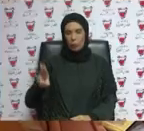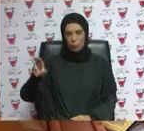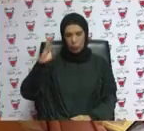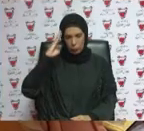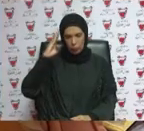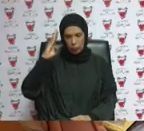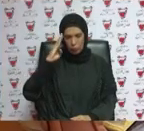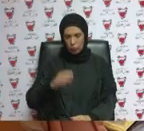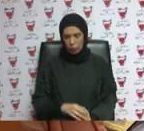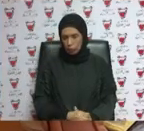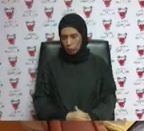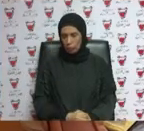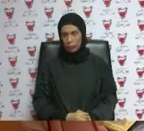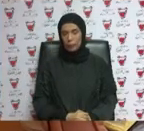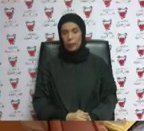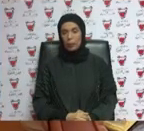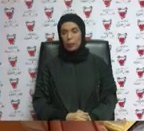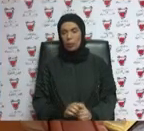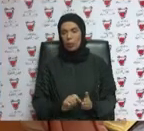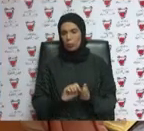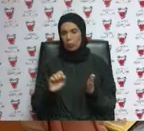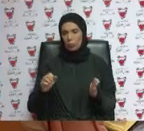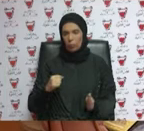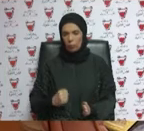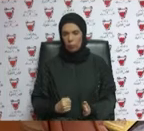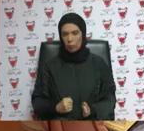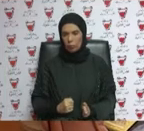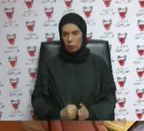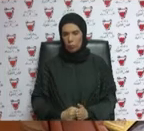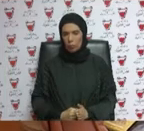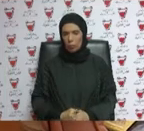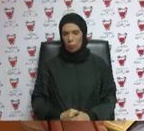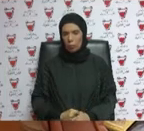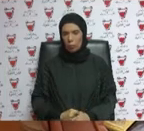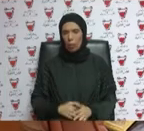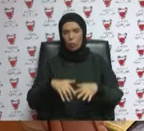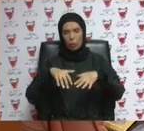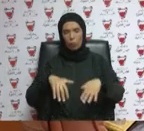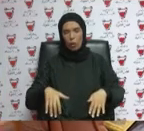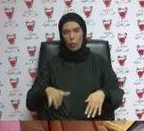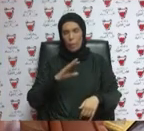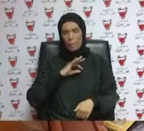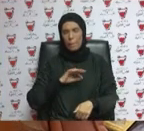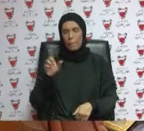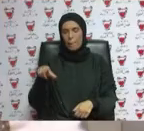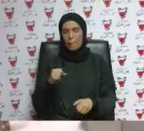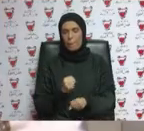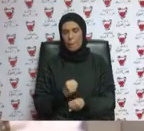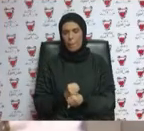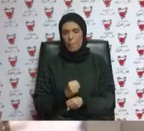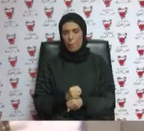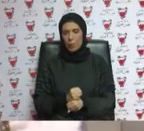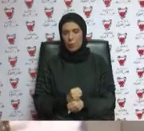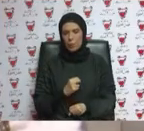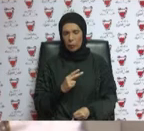التوجه. مع الرئيس ليس فقط في البحرين يدافعون عن مصالح العامل البحريني، بل نحن